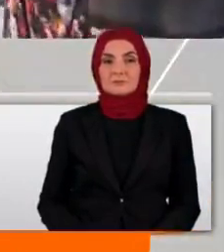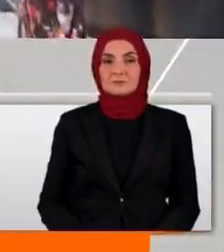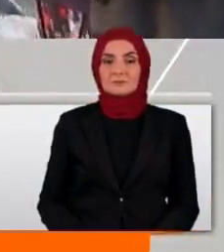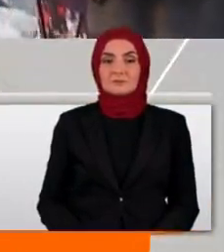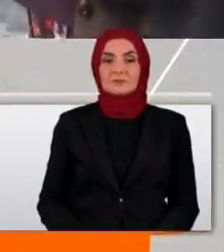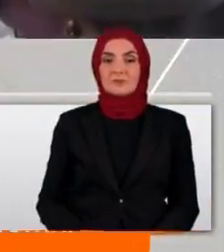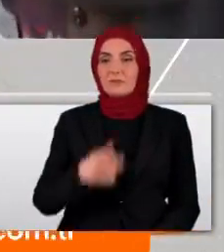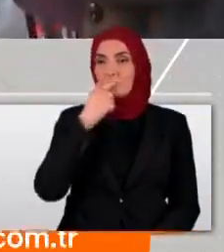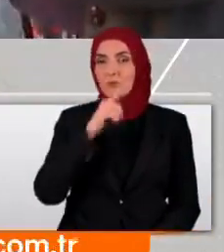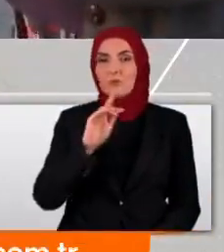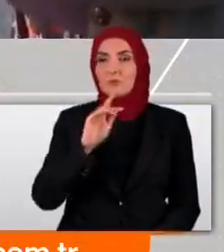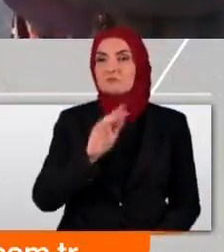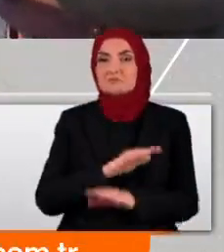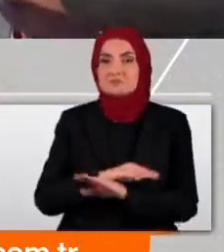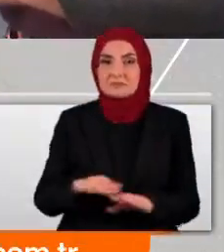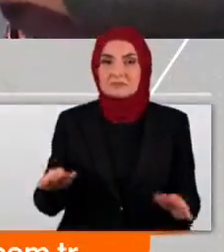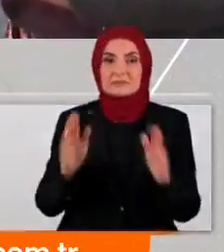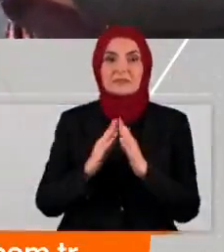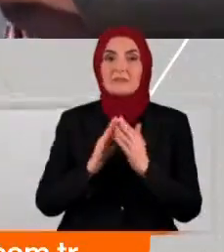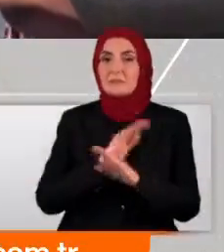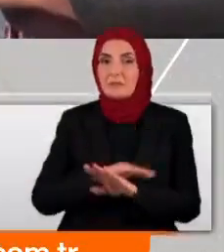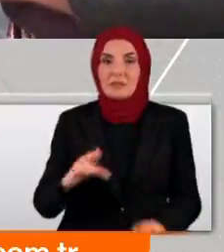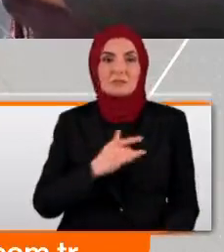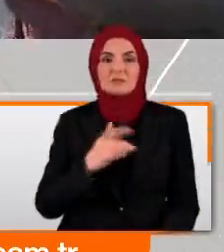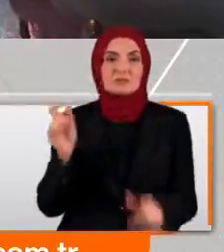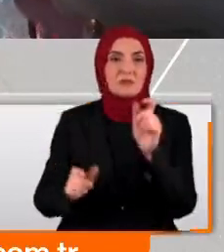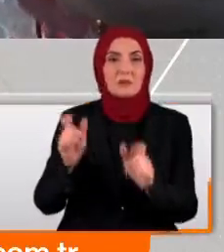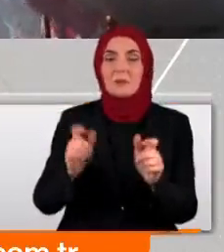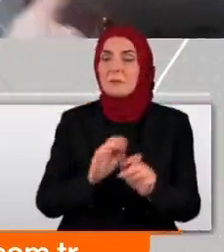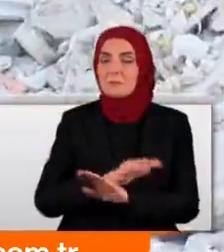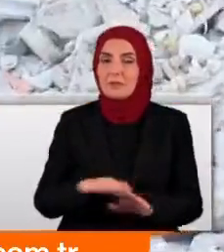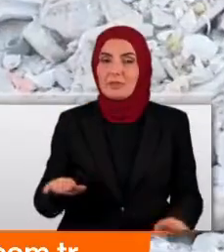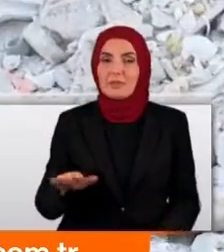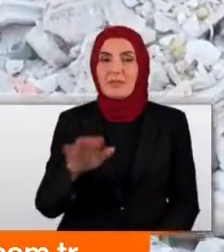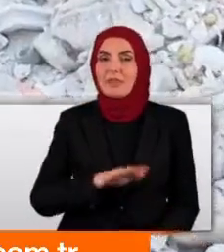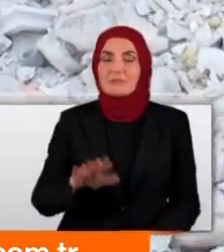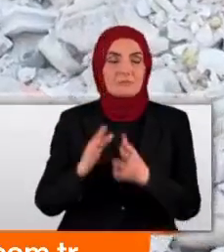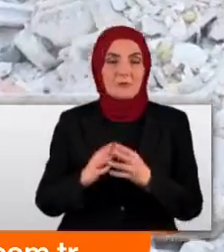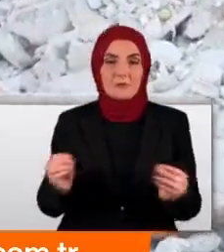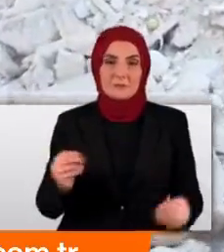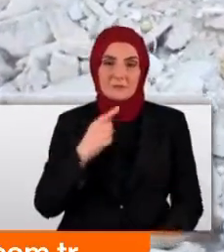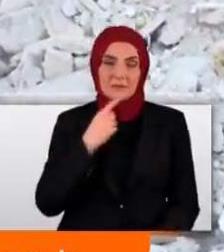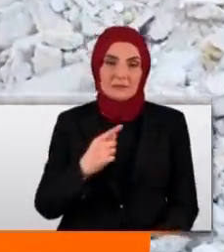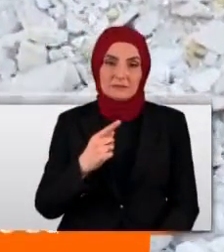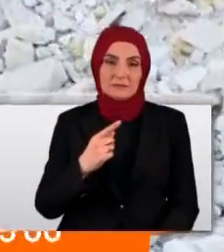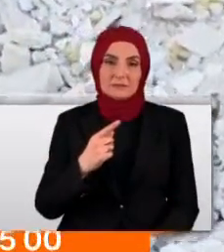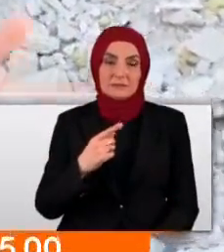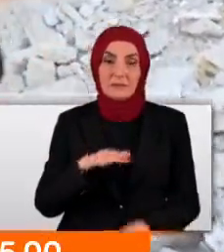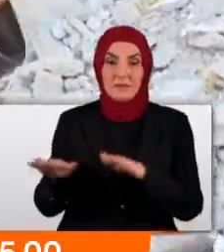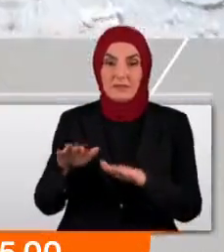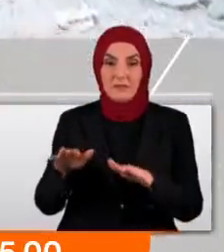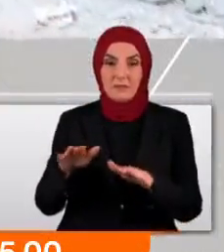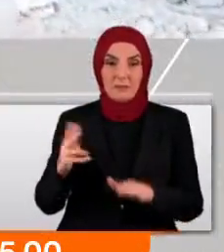Köy de gitti, evimiz de gitti, canlarımız da gitti. Hepsi gitti. Yıkıcı deprem Gaziantep Nurdağ'ına